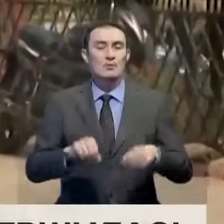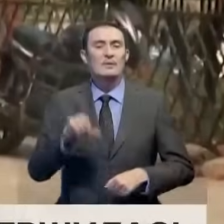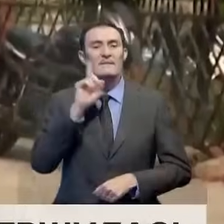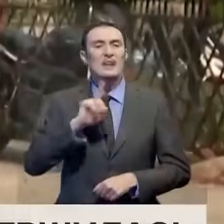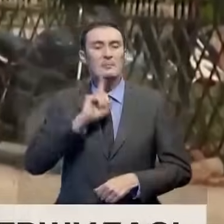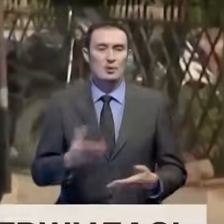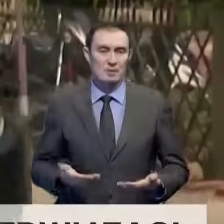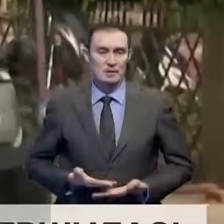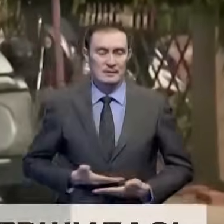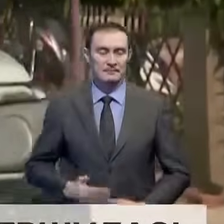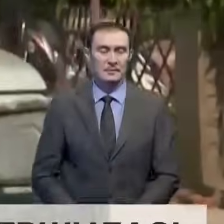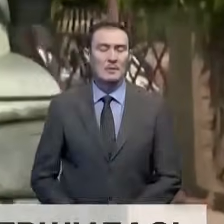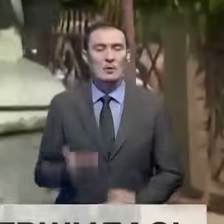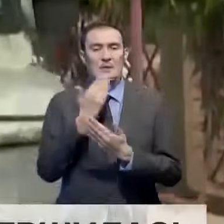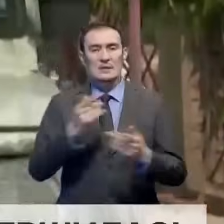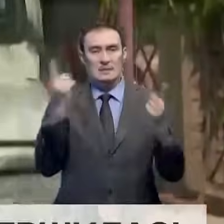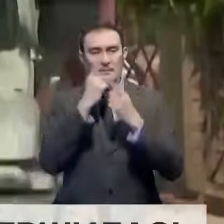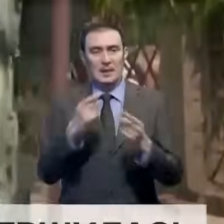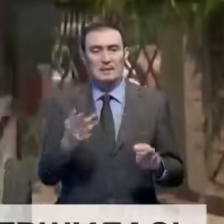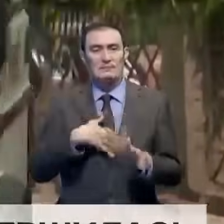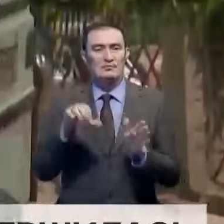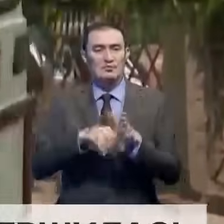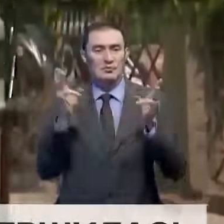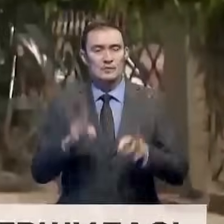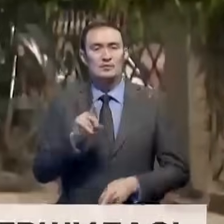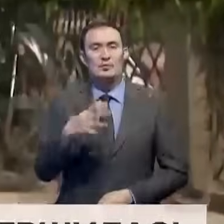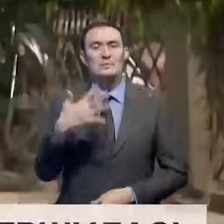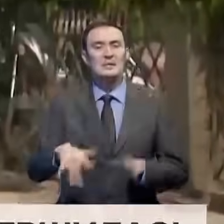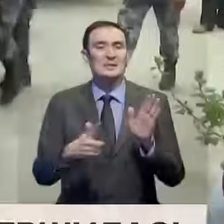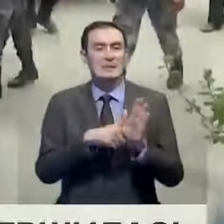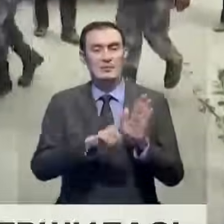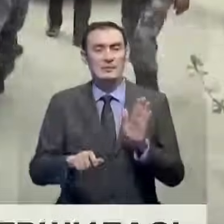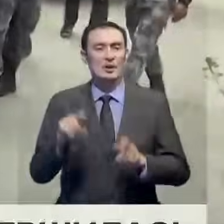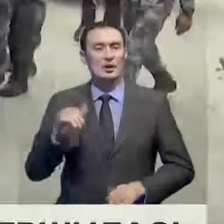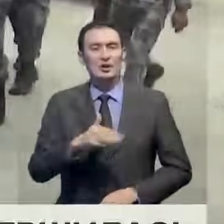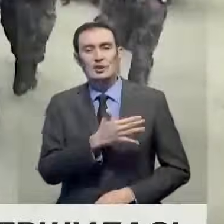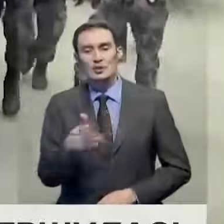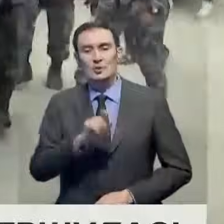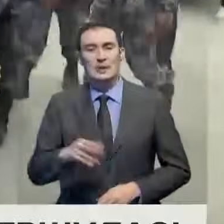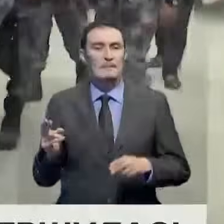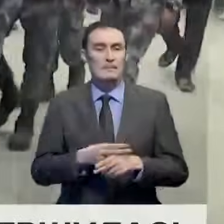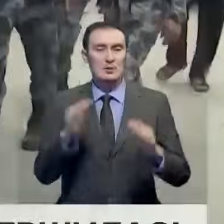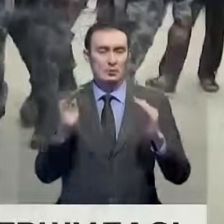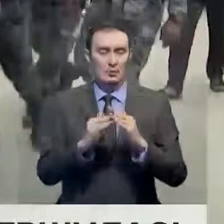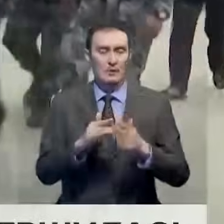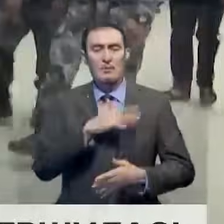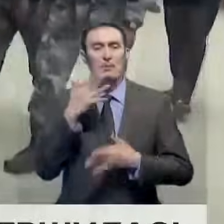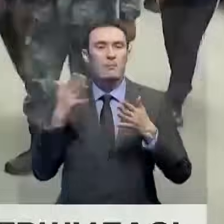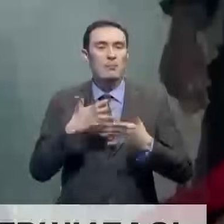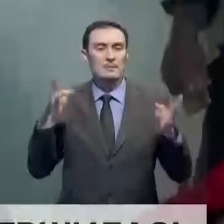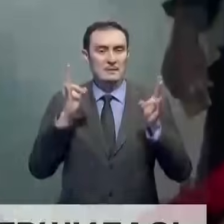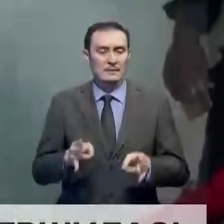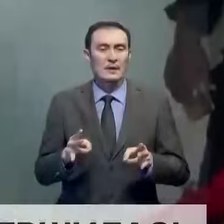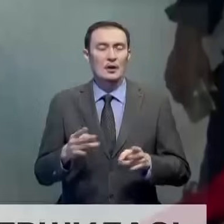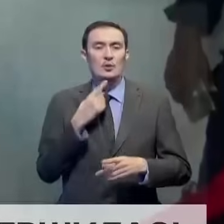временно проживать. По последним данным, число жертв достигло 157. Тысячи людей остались без крова. Больше всего пострадавших